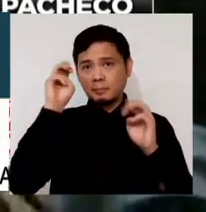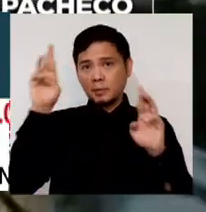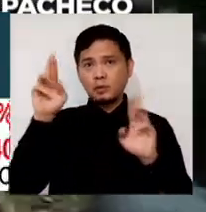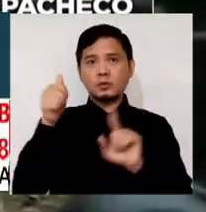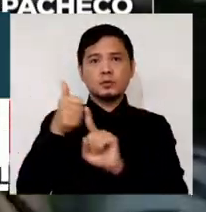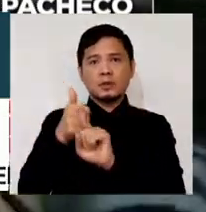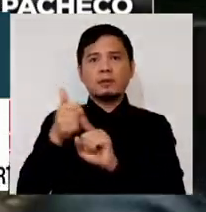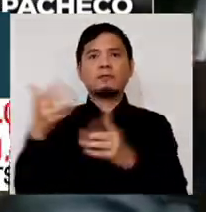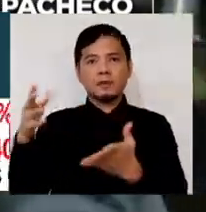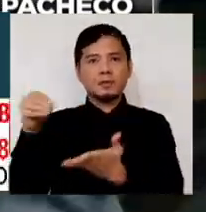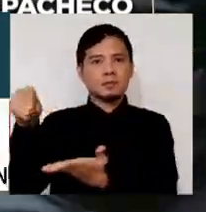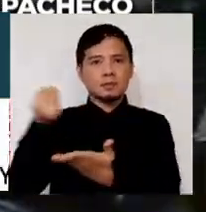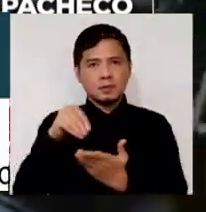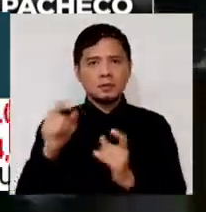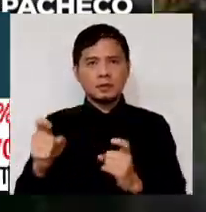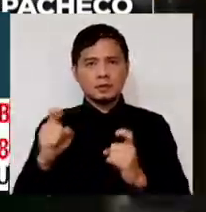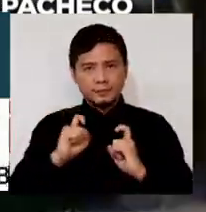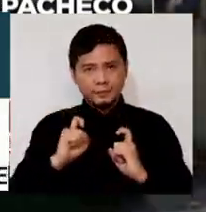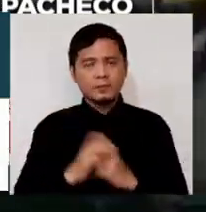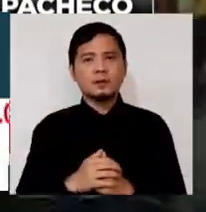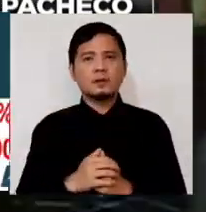sila. At kami naman, naghahanda na rito